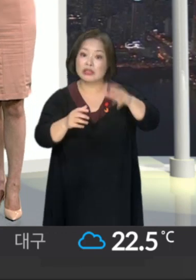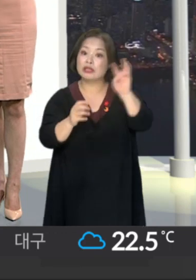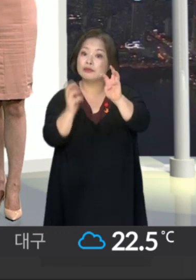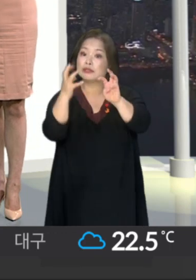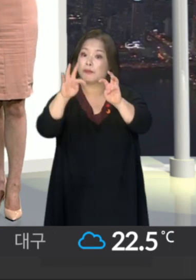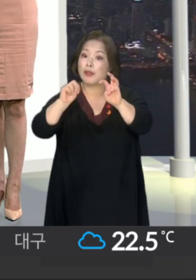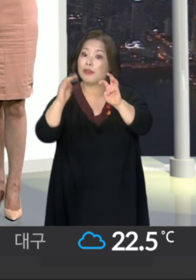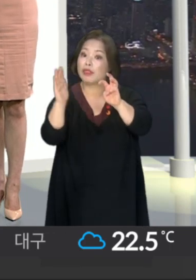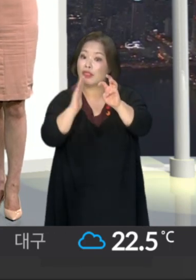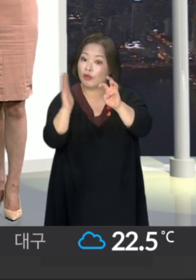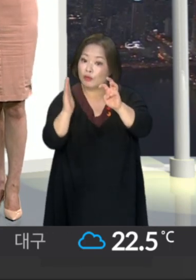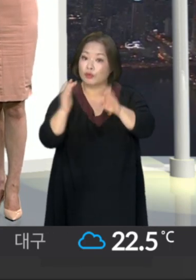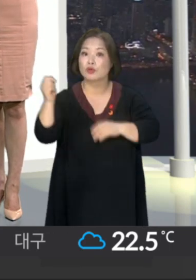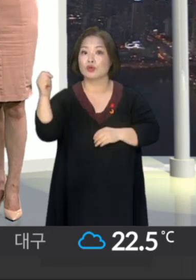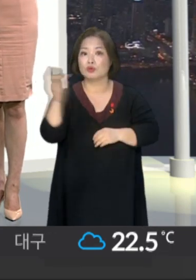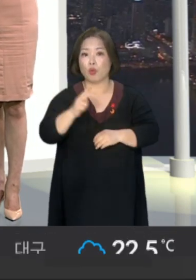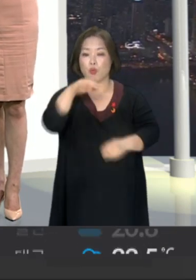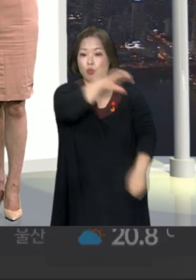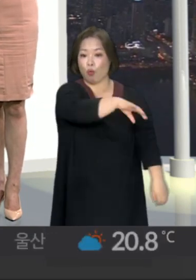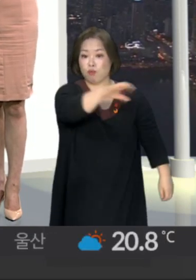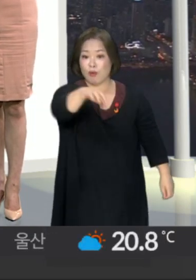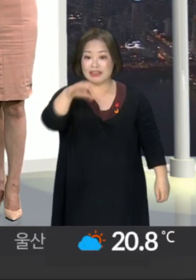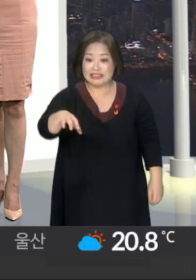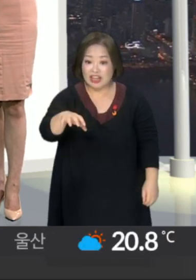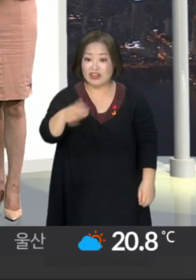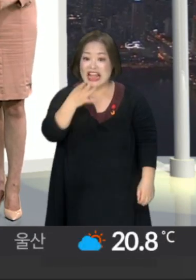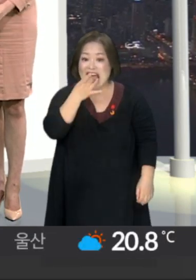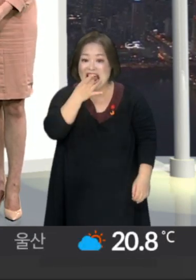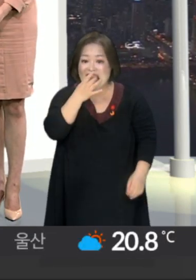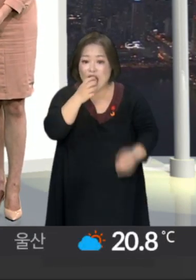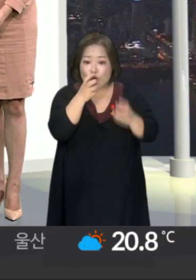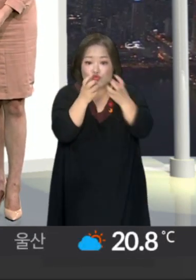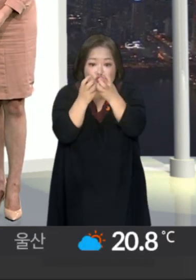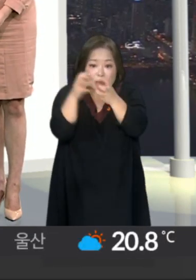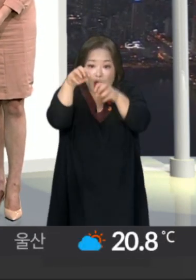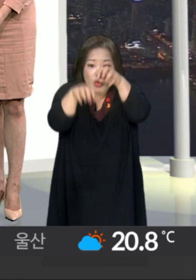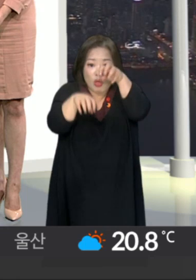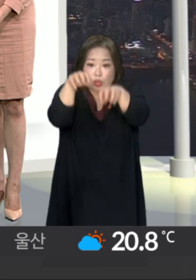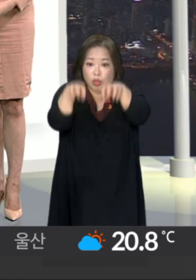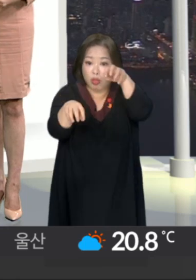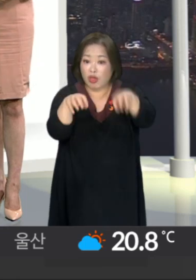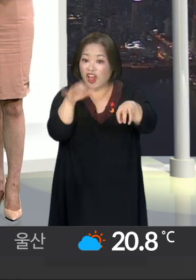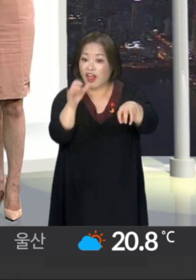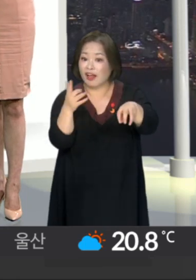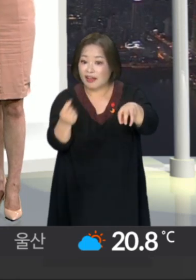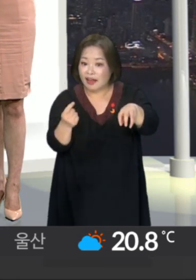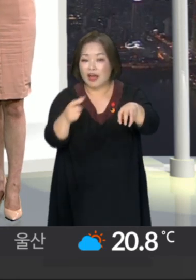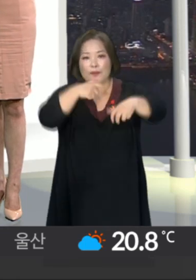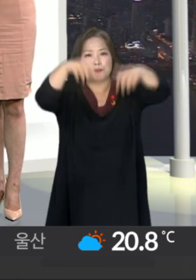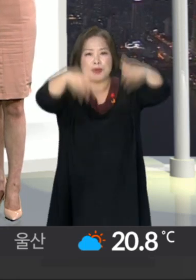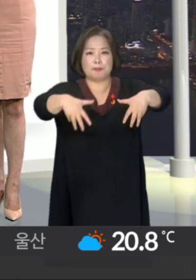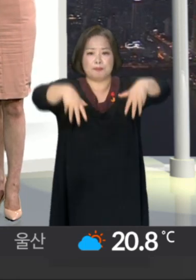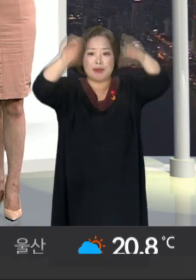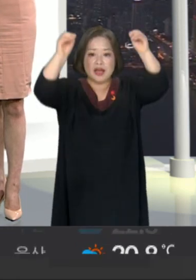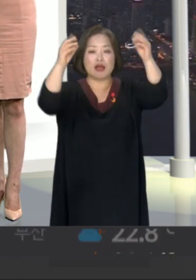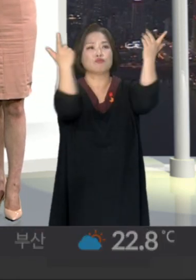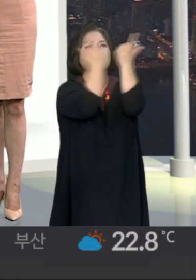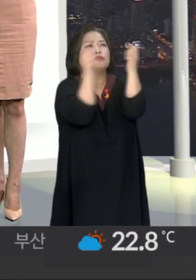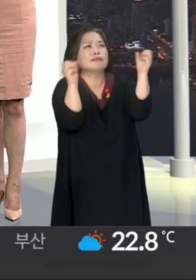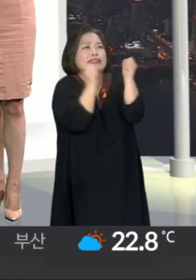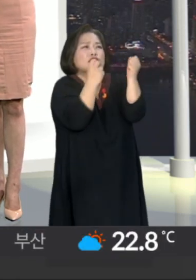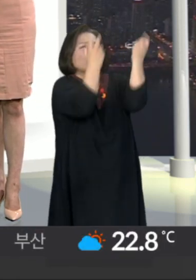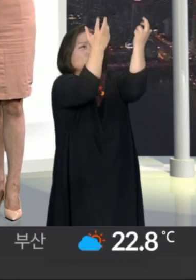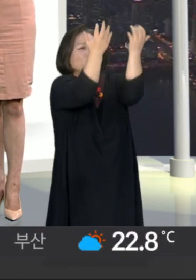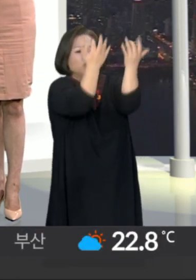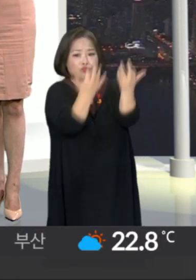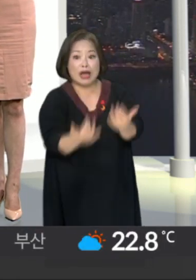않은 비가 예상이 되고요. 곳곳에 쌀알호박이 떨어질 가능성도 있습니다. 비가 그친 뒤에는 북서쪽에서 찬